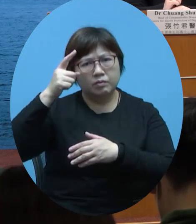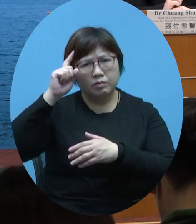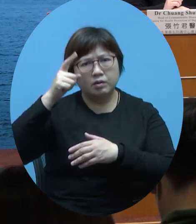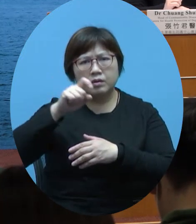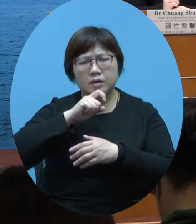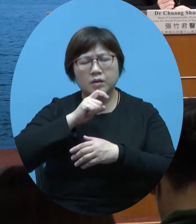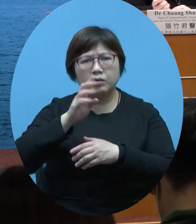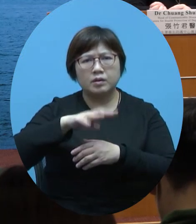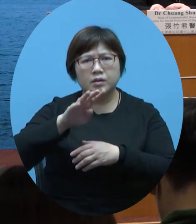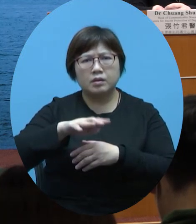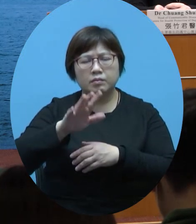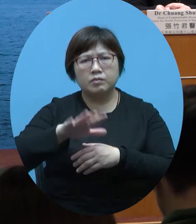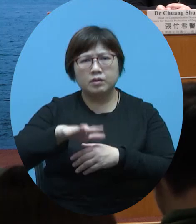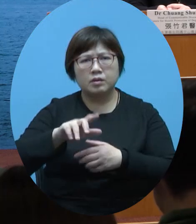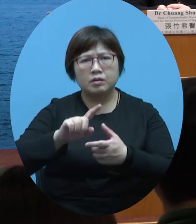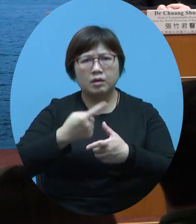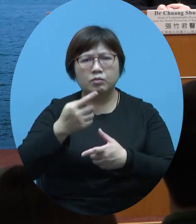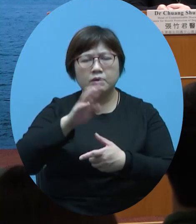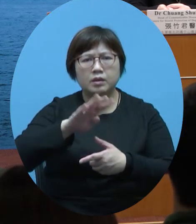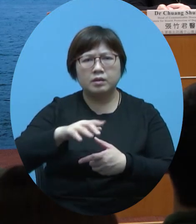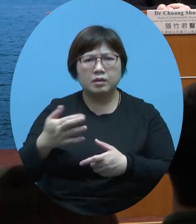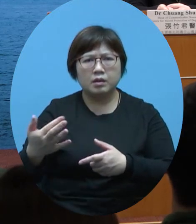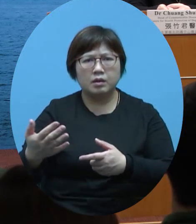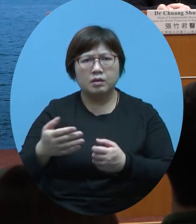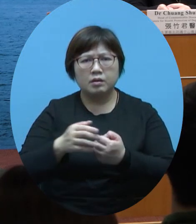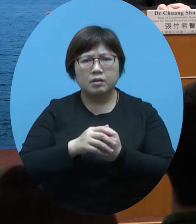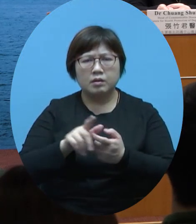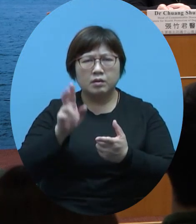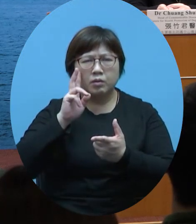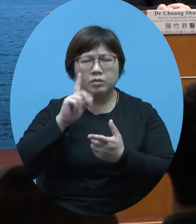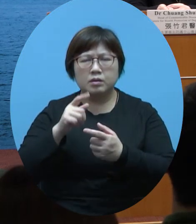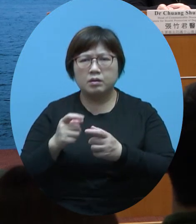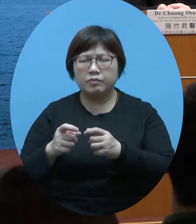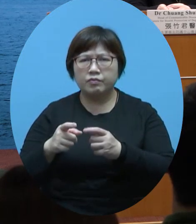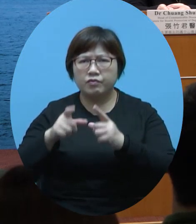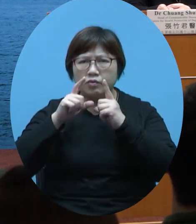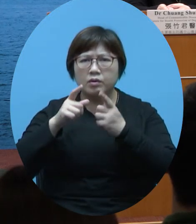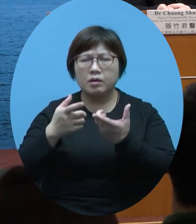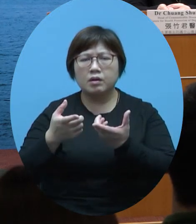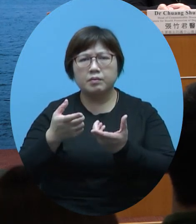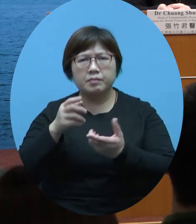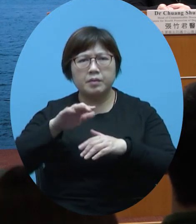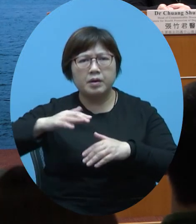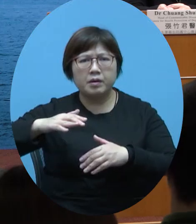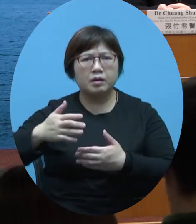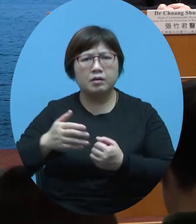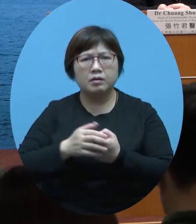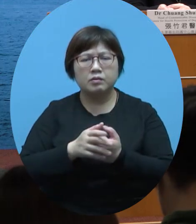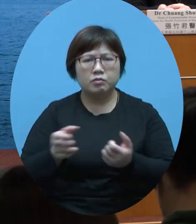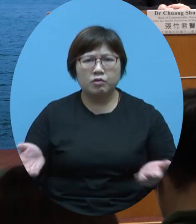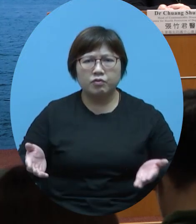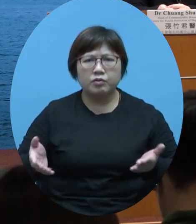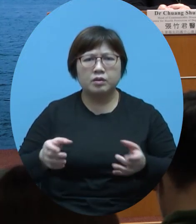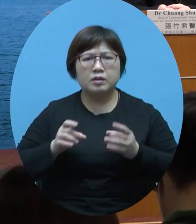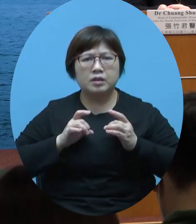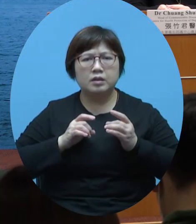做到四五千個，咁一個月先四千幾，係咪即係個反應都唔係幾理想咧？你哋會即係點樣再呼籲啲私家